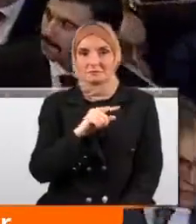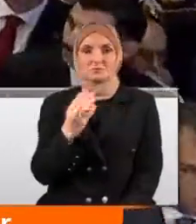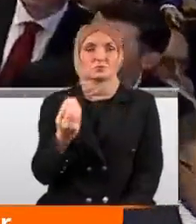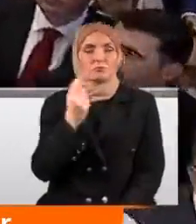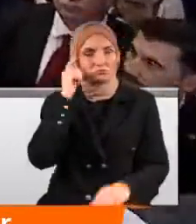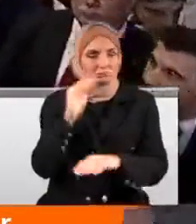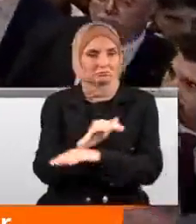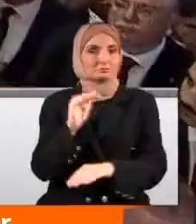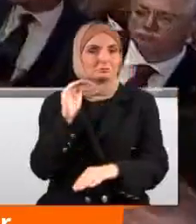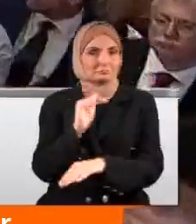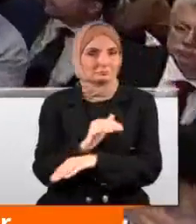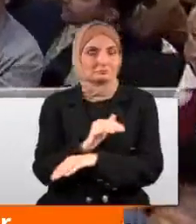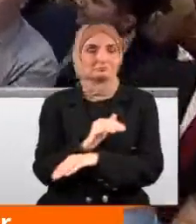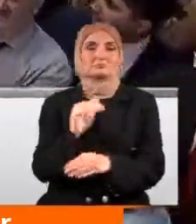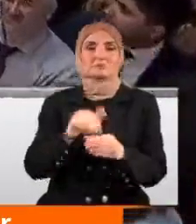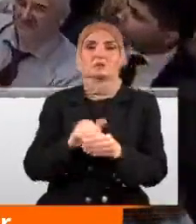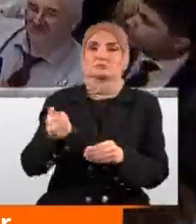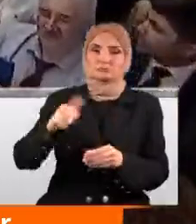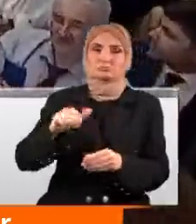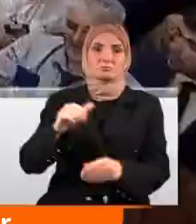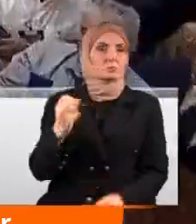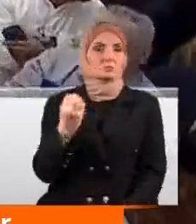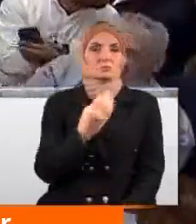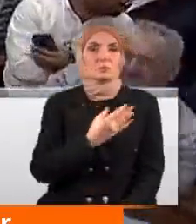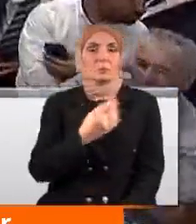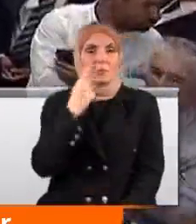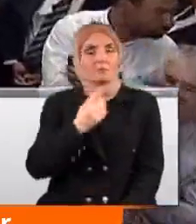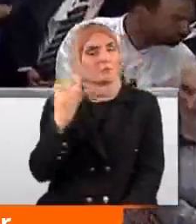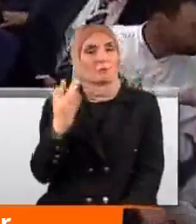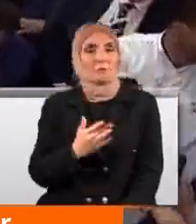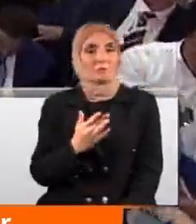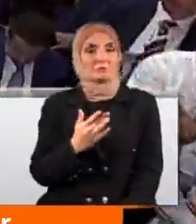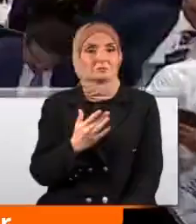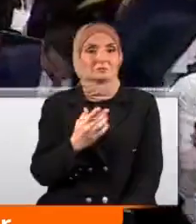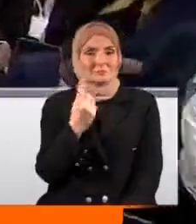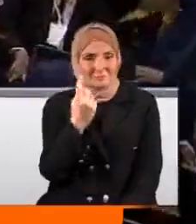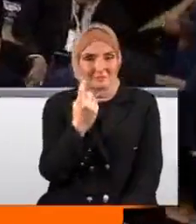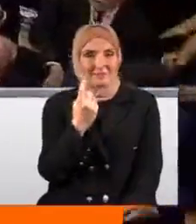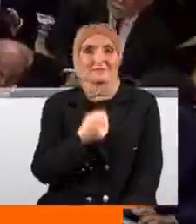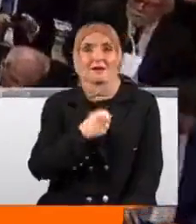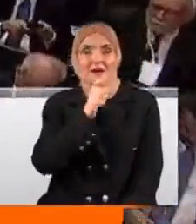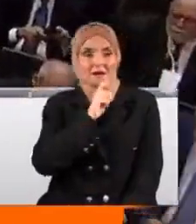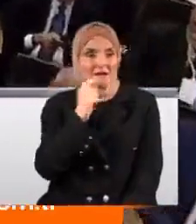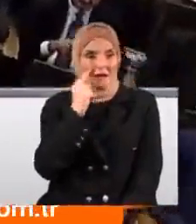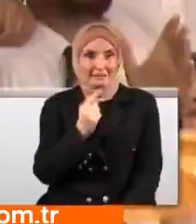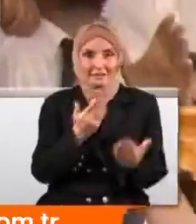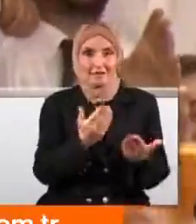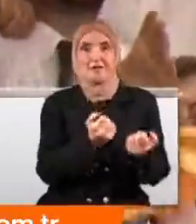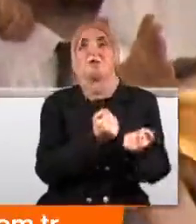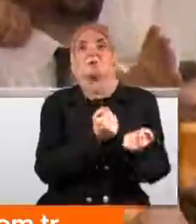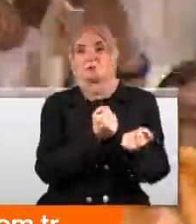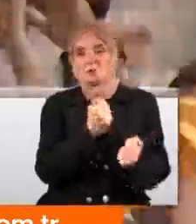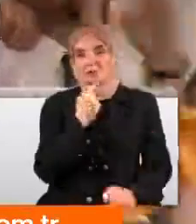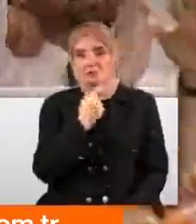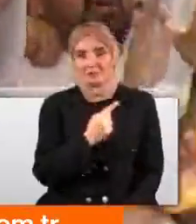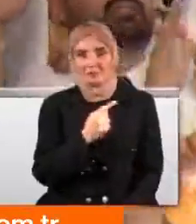hezimete, onca seçim yenilgisine rağmen bir kez olsun hatalarından ibret almadılar. Kutlama